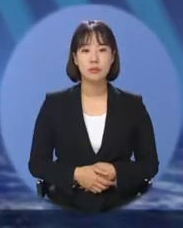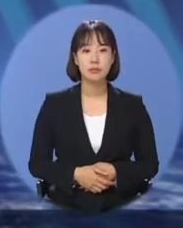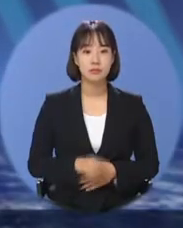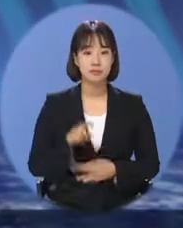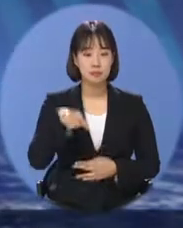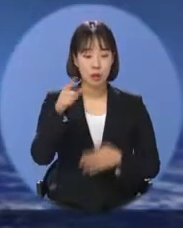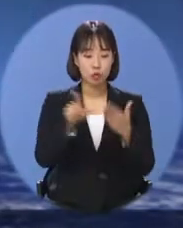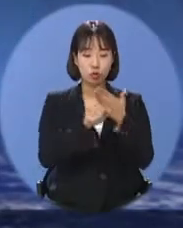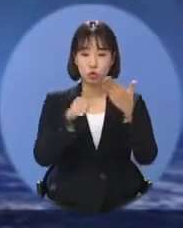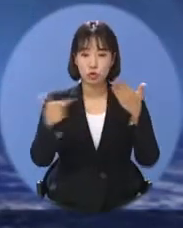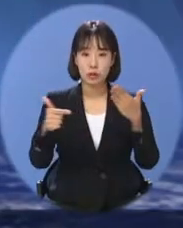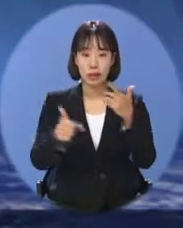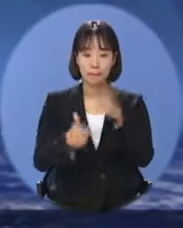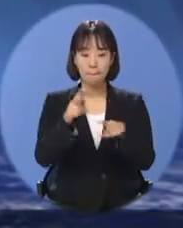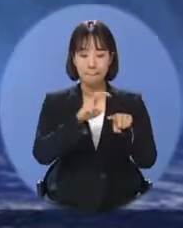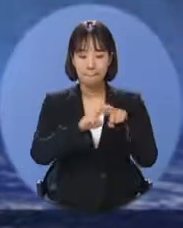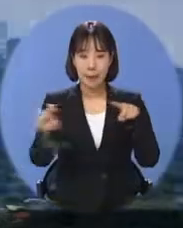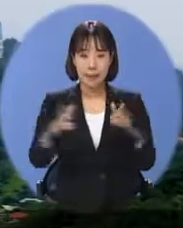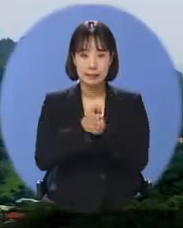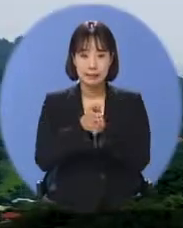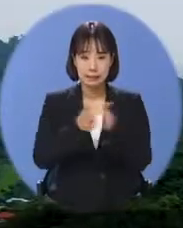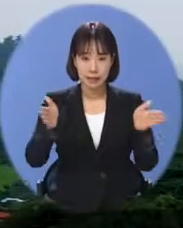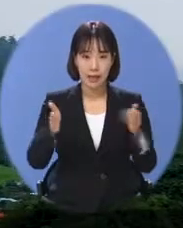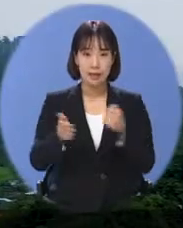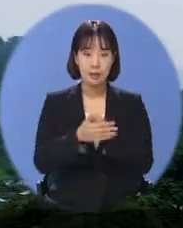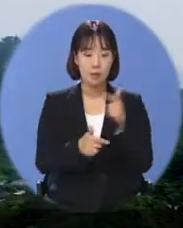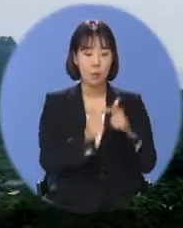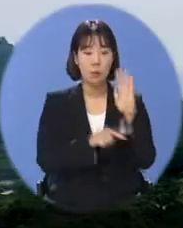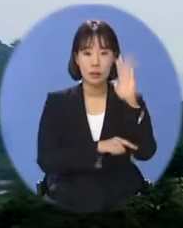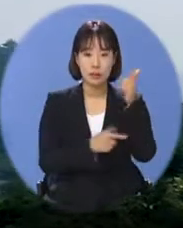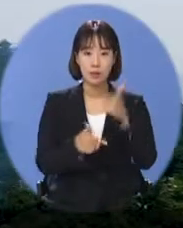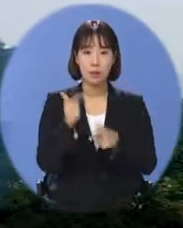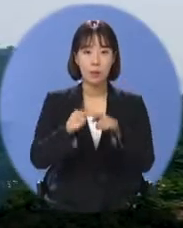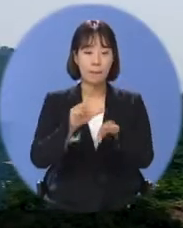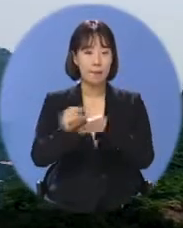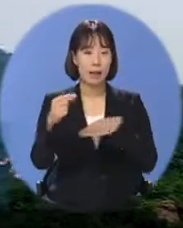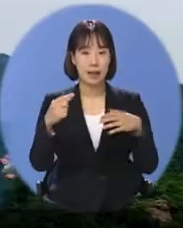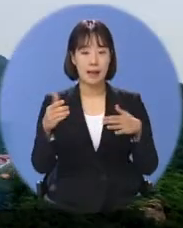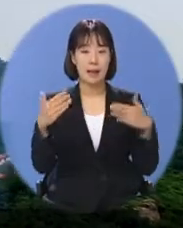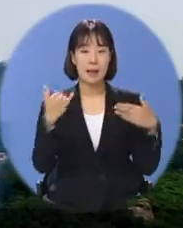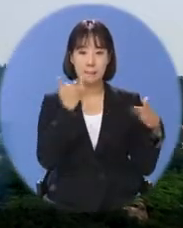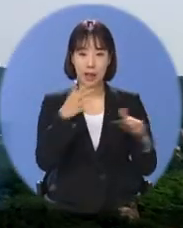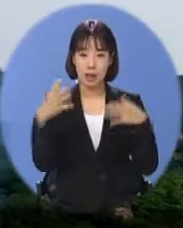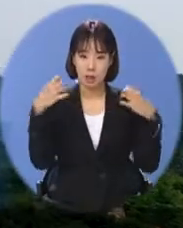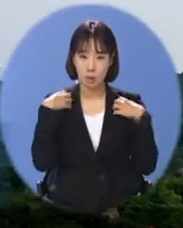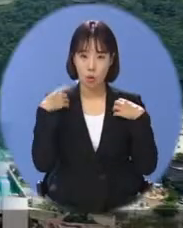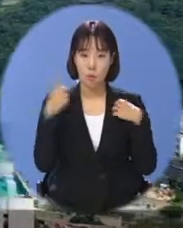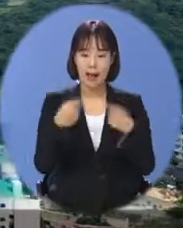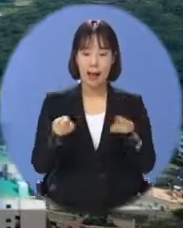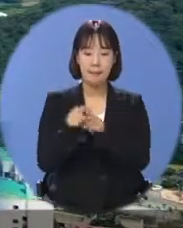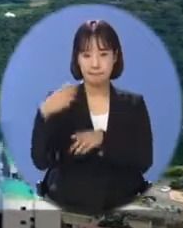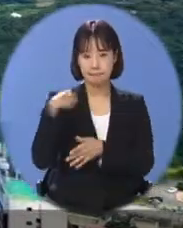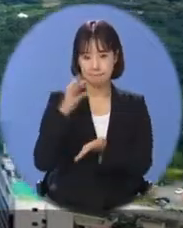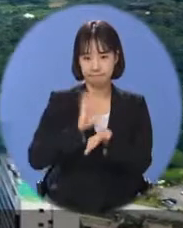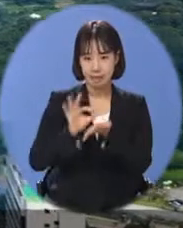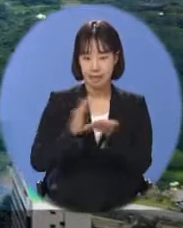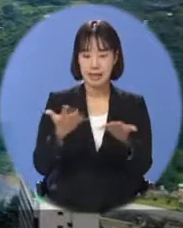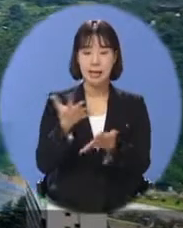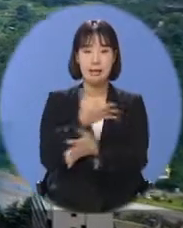다음 달 6일로 예정된 목포의 해상 케이블카 개통에 맞춰서 목포시와 목포지방 해양수산청이 공유수면 이용 최종